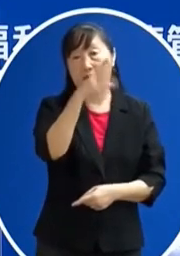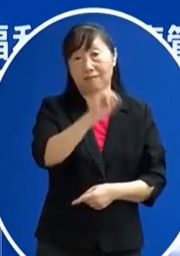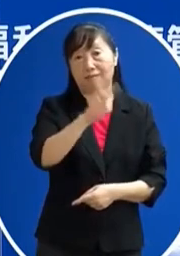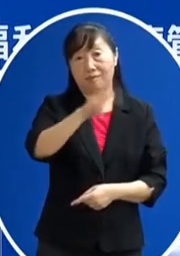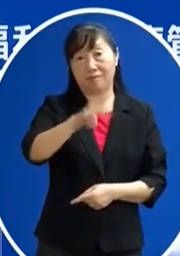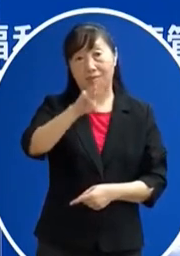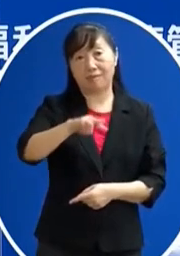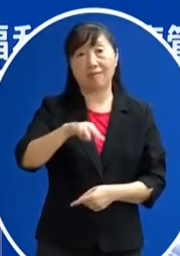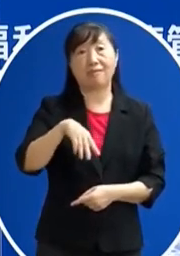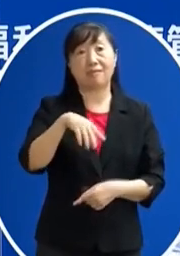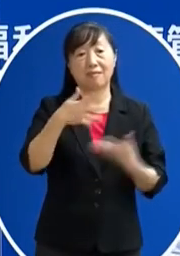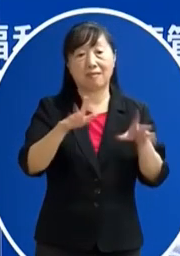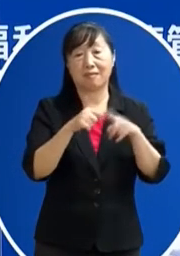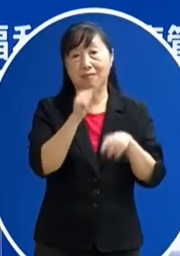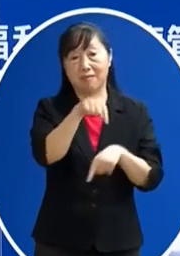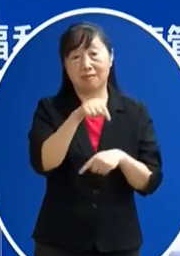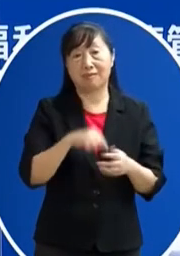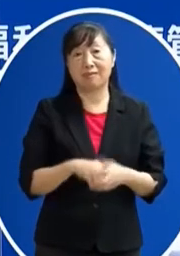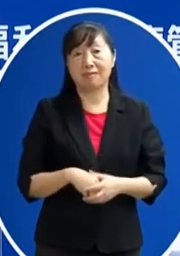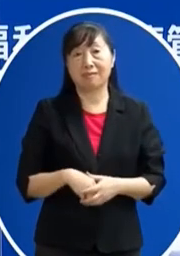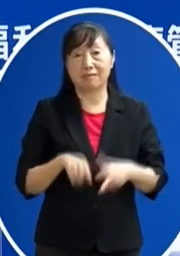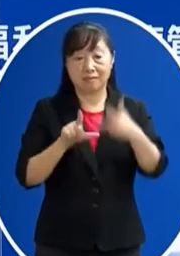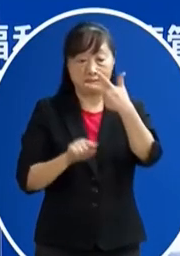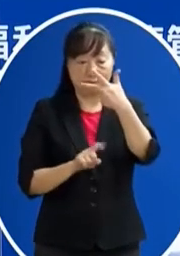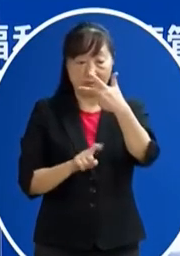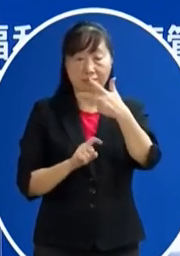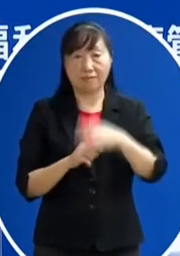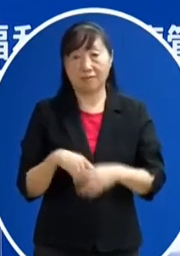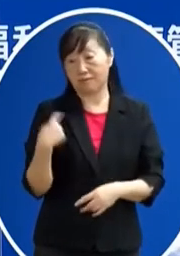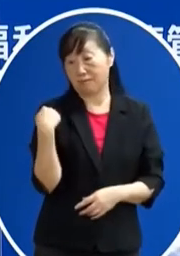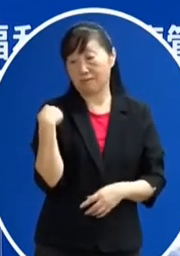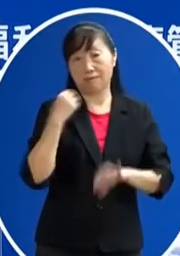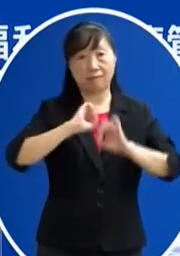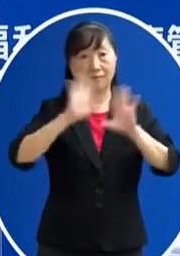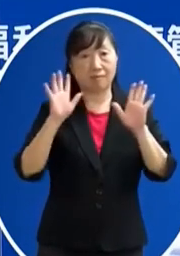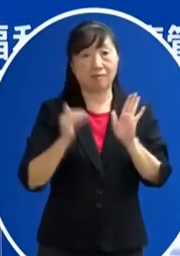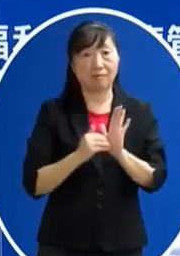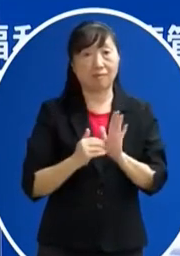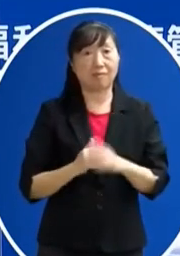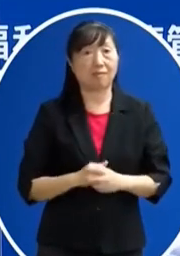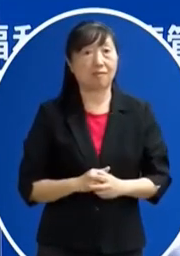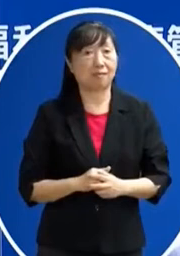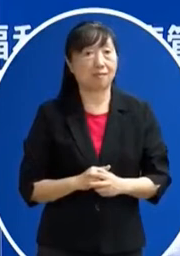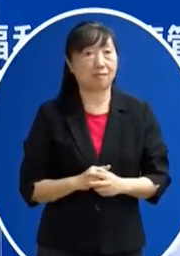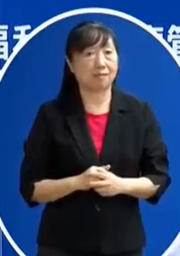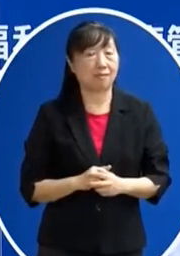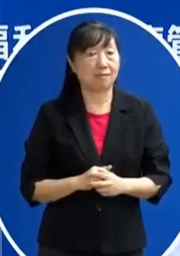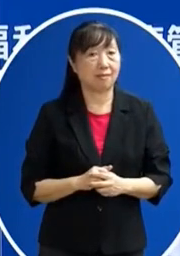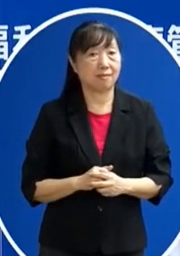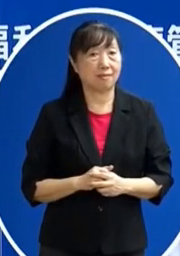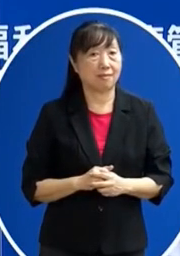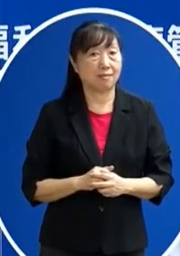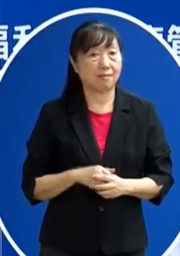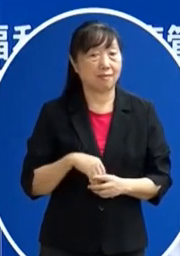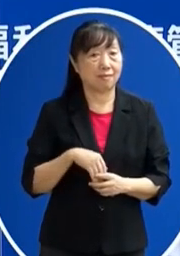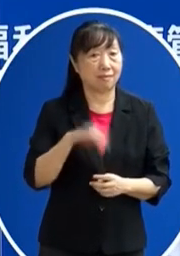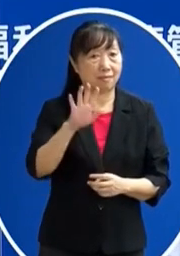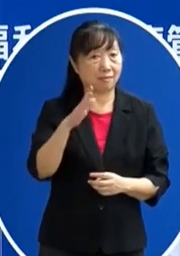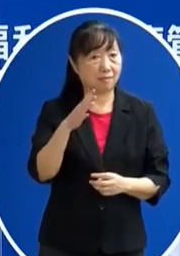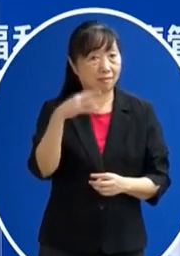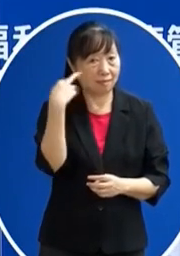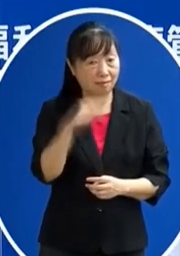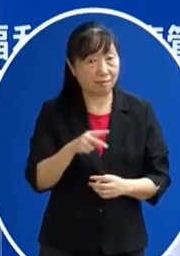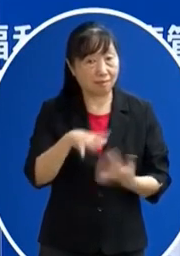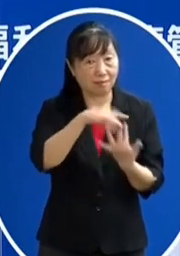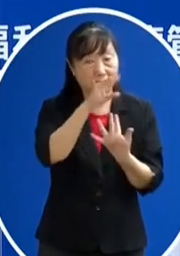73,152人。好，那在7月11号，昨天我们宣布之后，那重新哈就是选